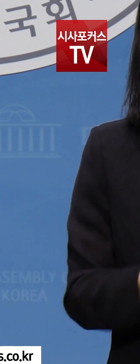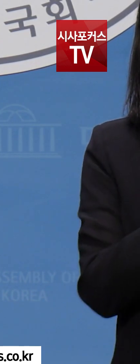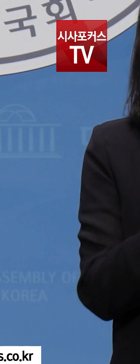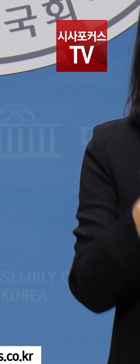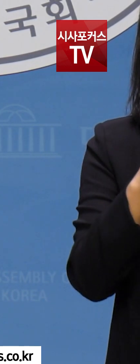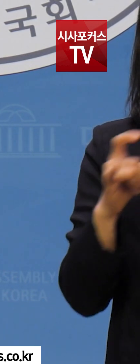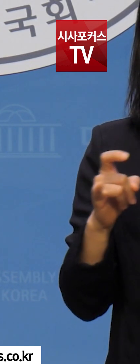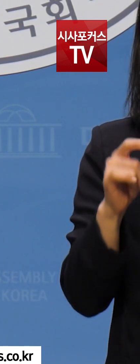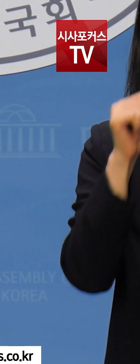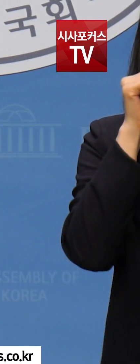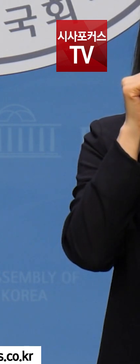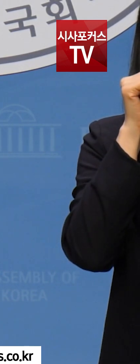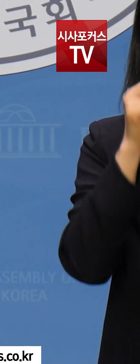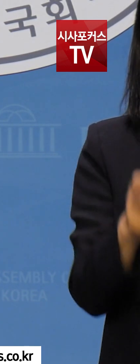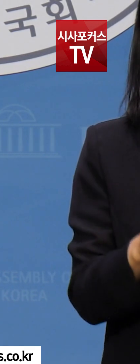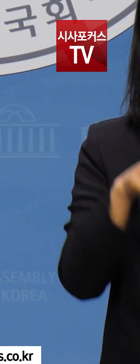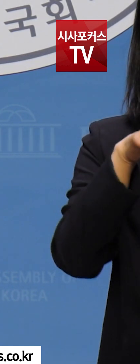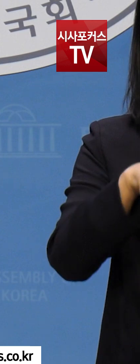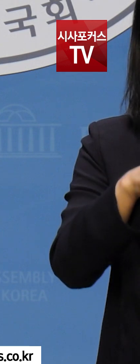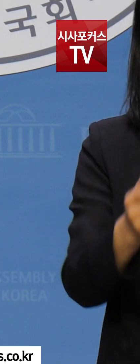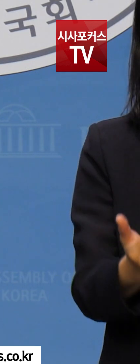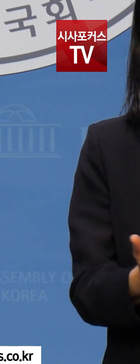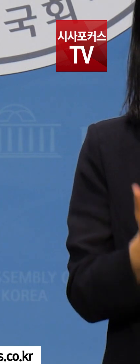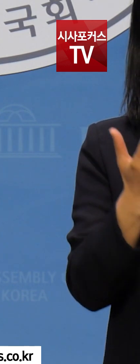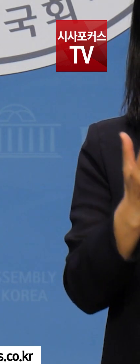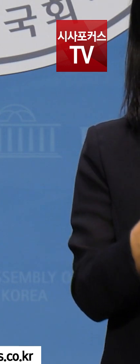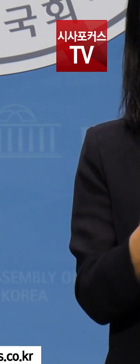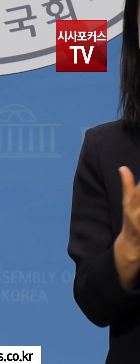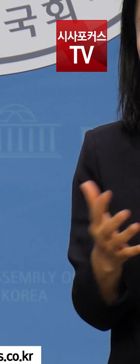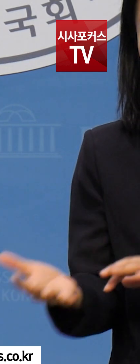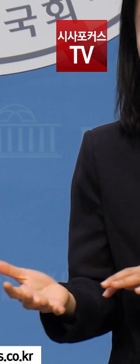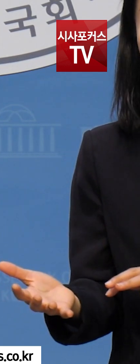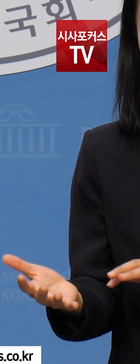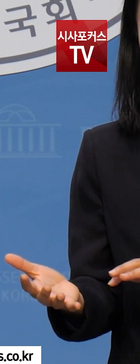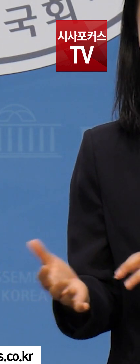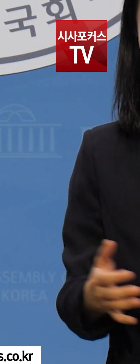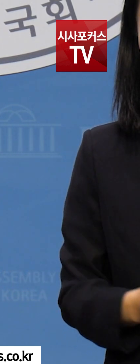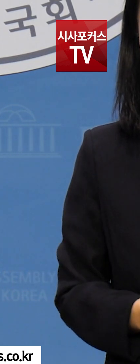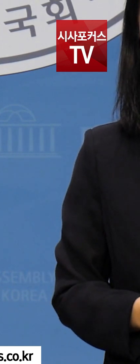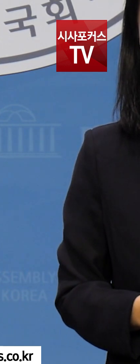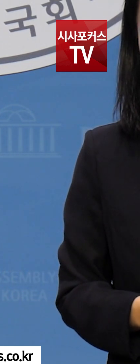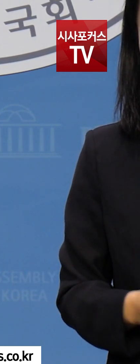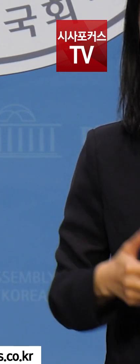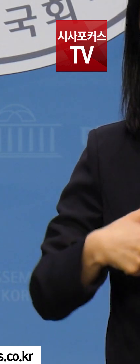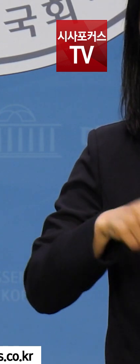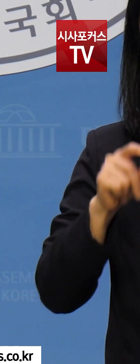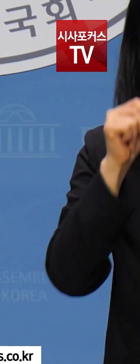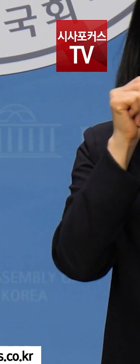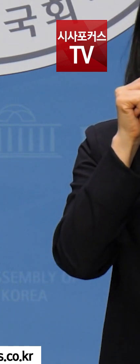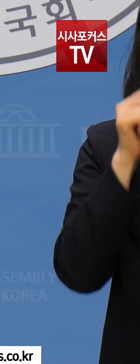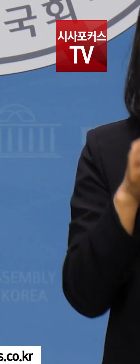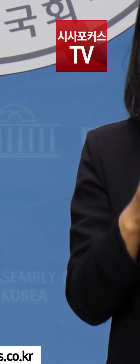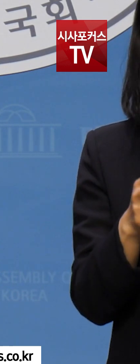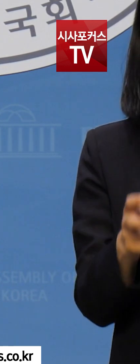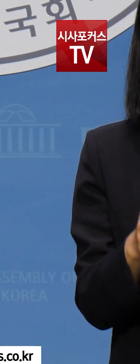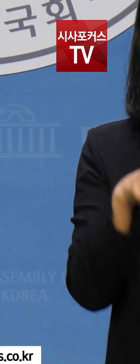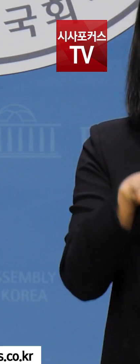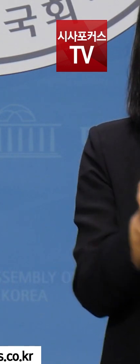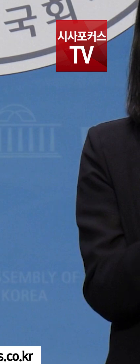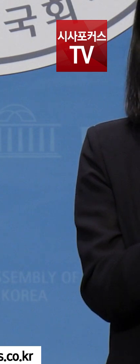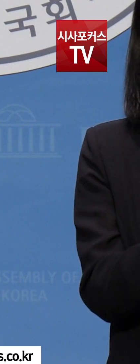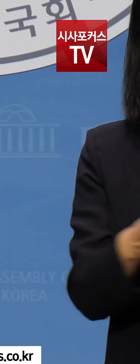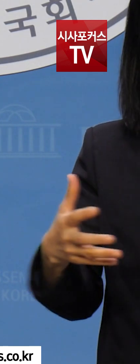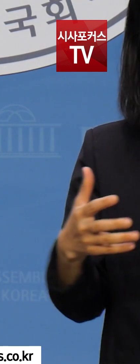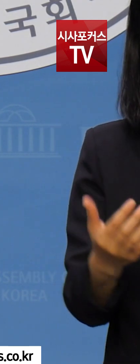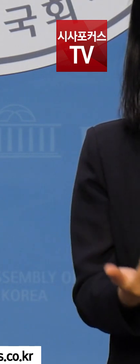공장에서 불이 나 근로자들이 참변을 당했습니다. 1차 전지 업체인 RSL 공장에서 발생한 폭발성